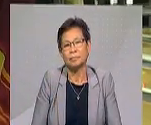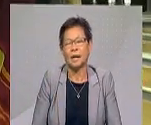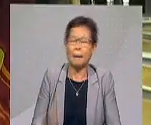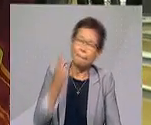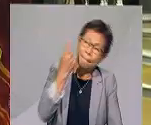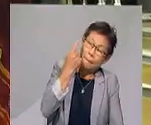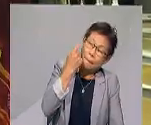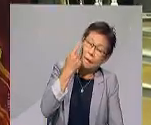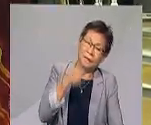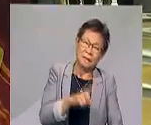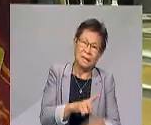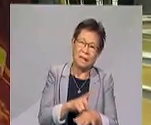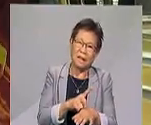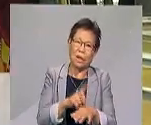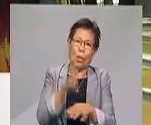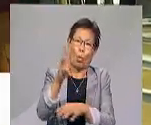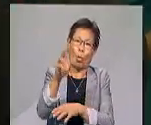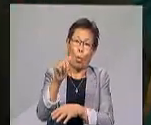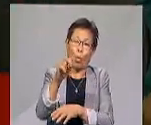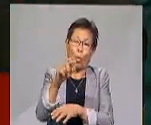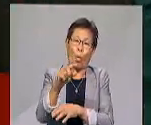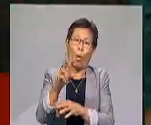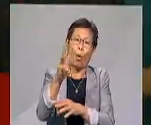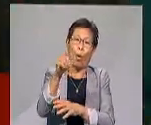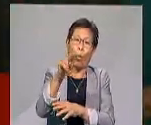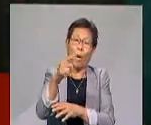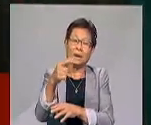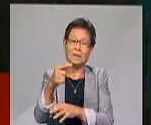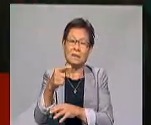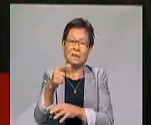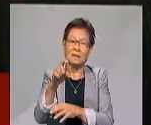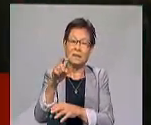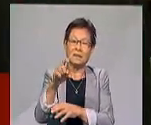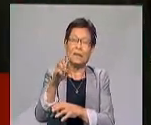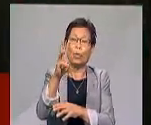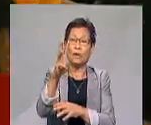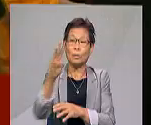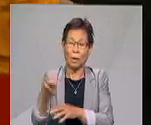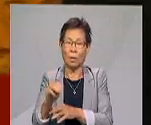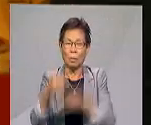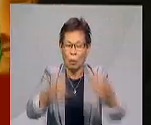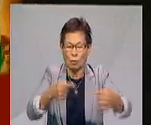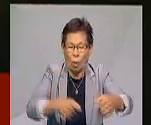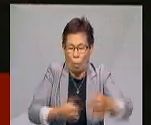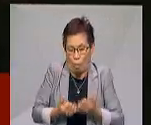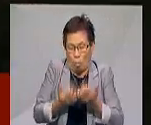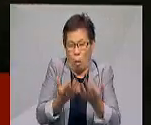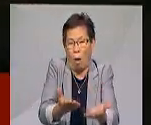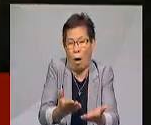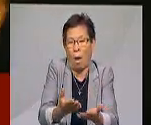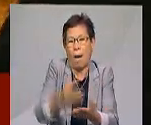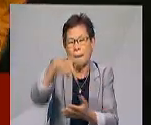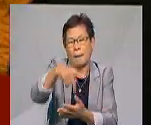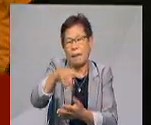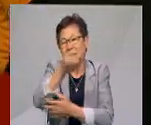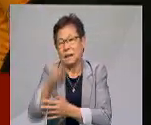Baru-baru ini bertempat di Wangsa Bowl, Wangsa Walk, telah berlangsungnya satu pertandingan bowling amal anjuran Pusat Penghutang Zakat PPZ